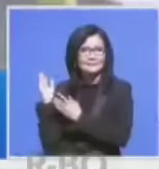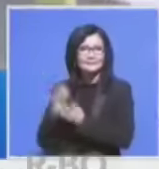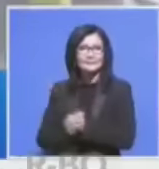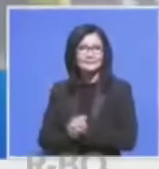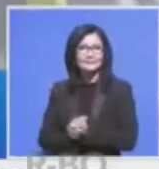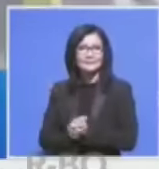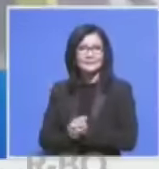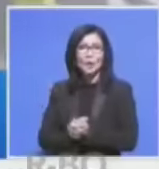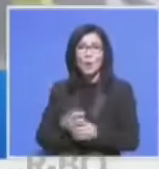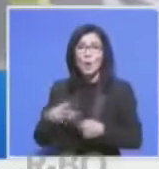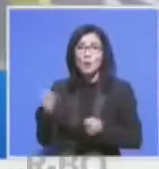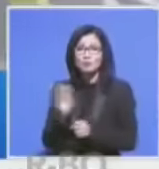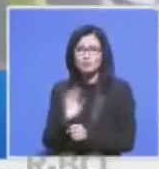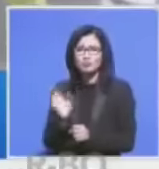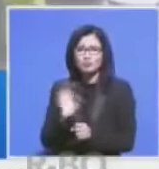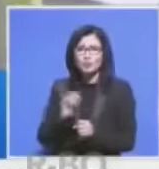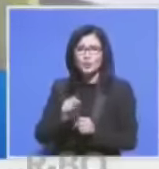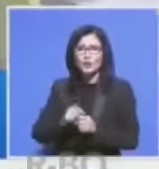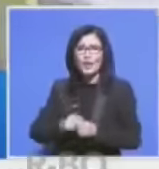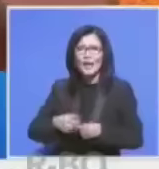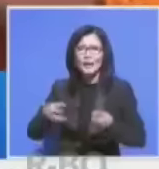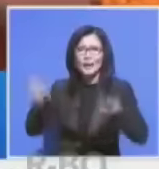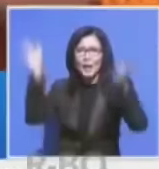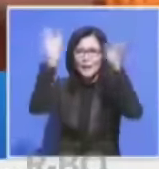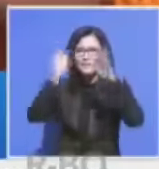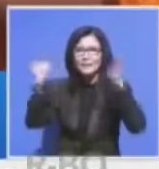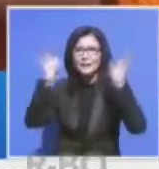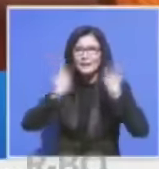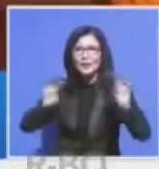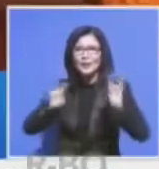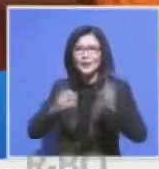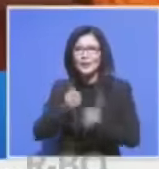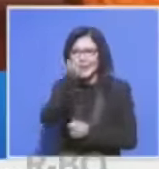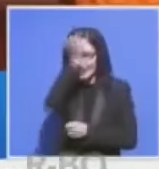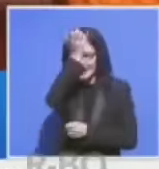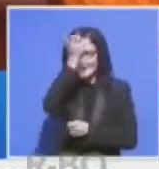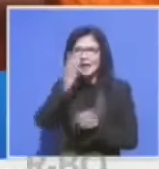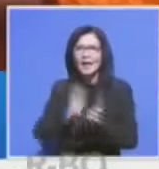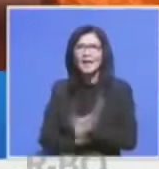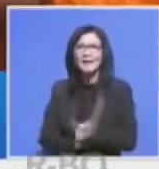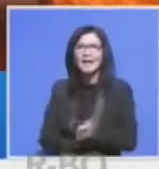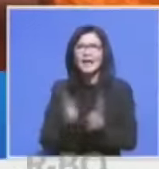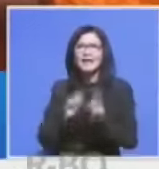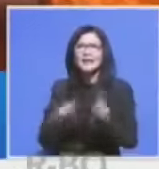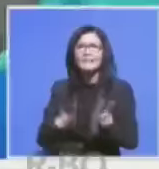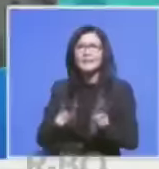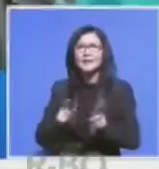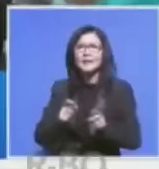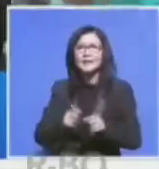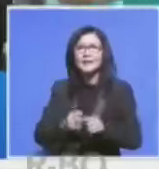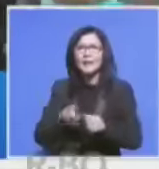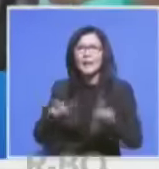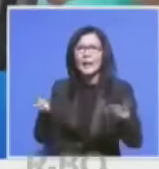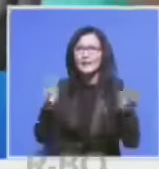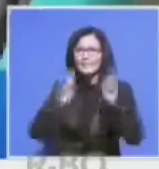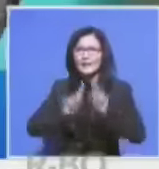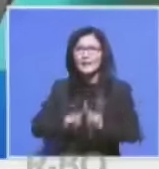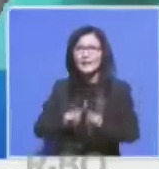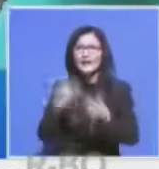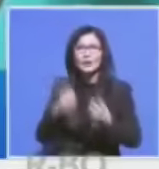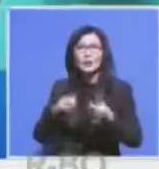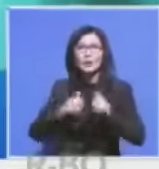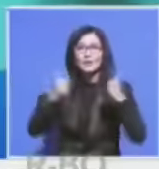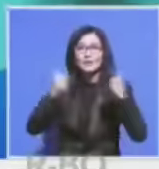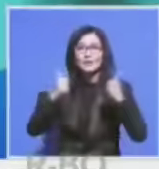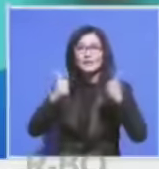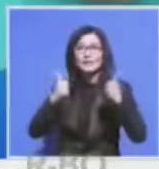Bukan royal wedding ala keluarga kerajaan atau pernikahan putra putri pejabat. Namun pernikahan ini sukses menarik perhatian karena prosesi